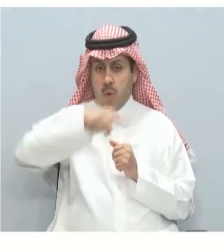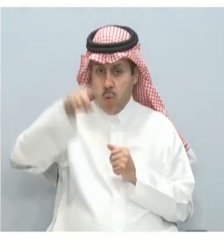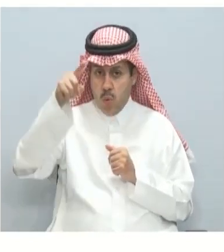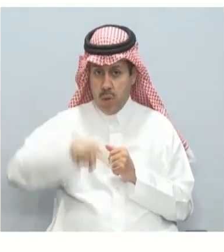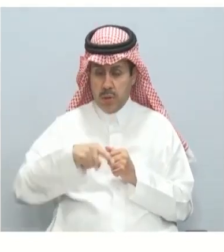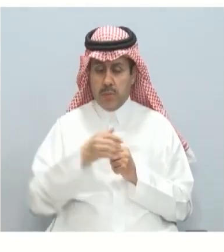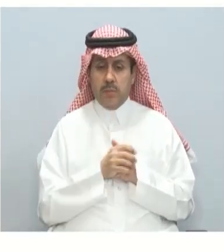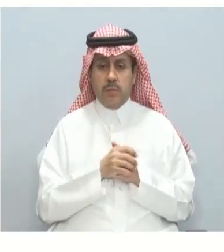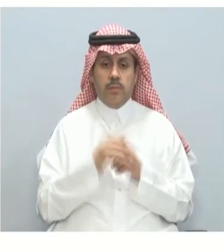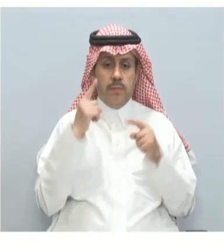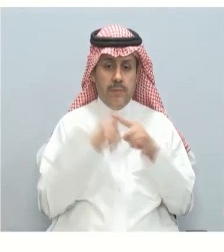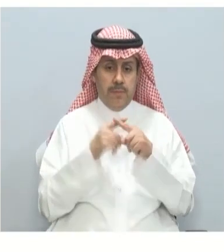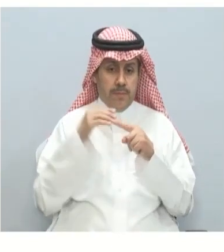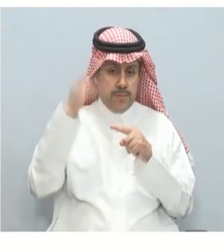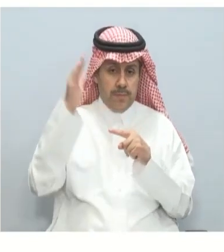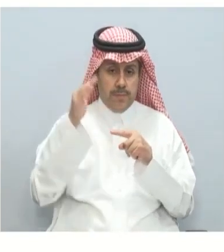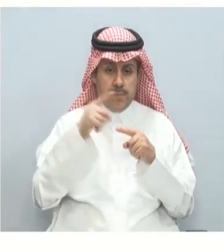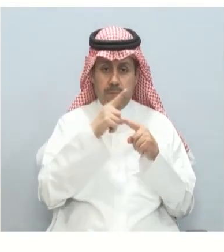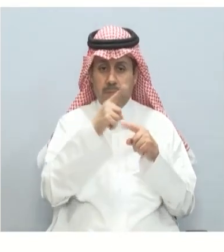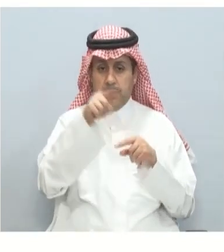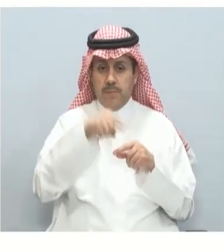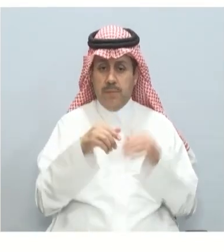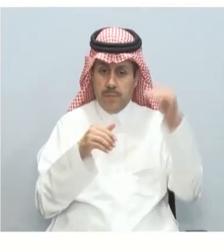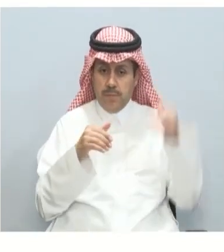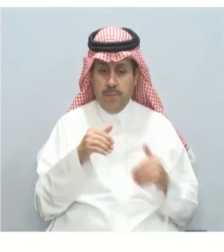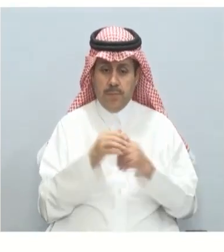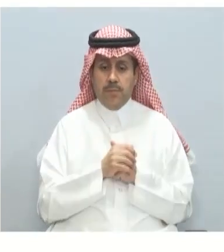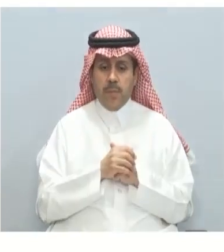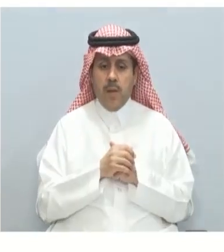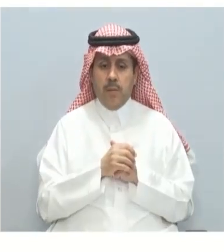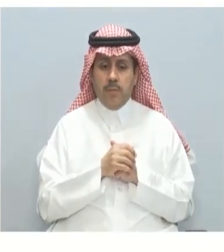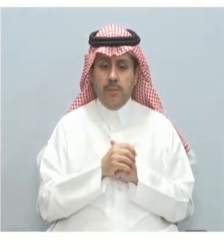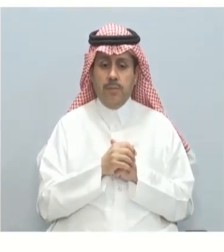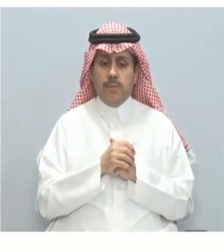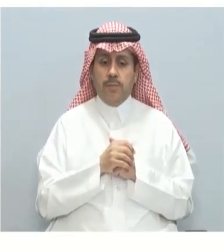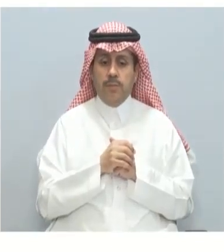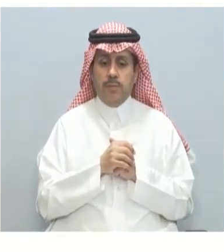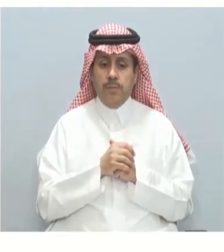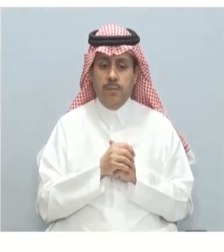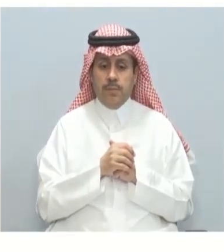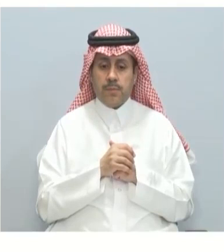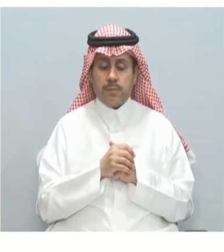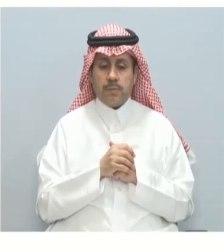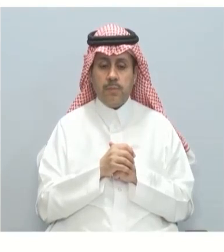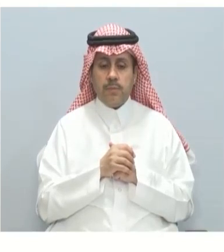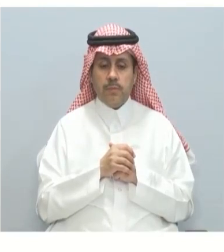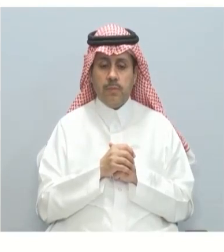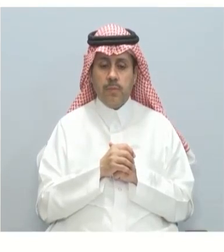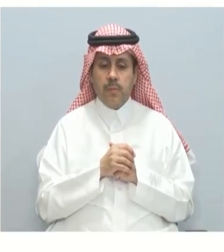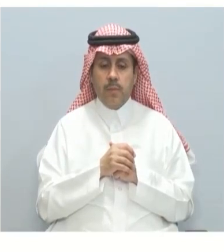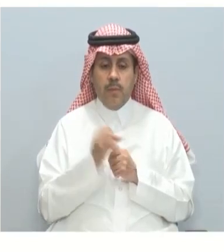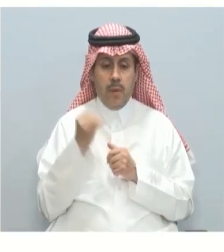كل ما زادت اكس تقل y او تقل الداله او تتجه الداله الى الما لا نهايه طبعا